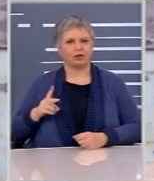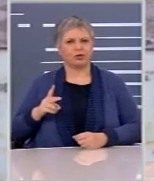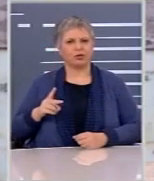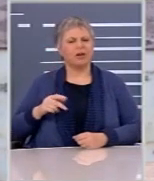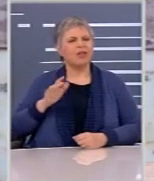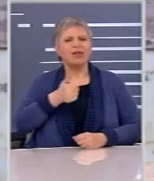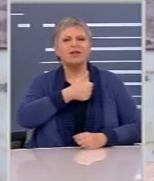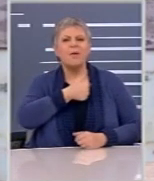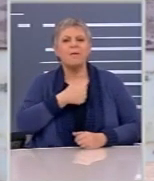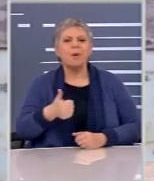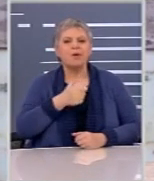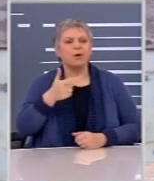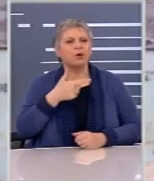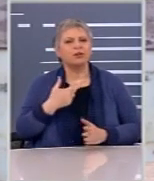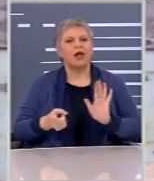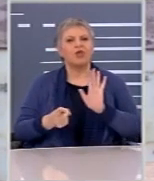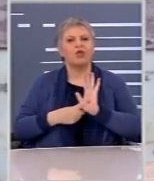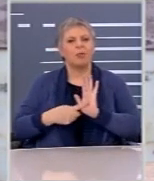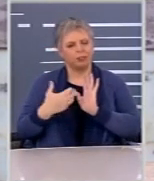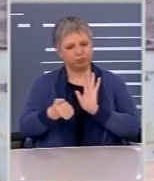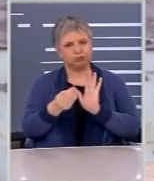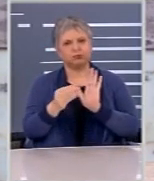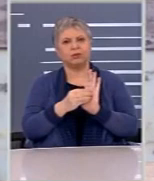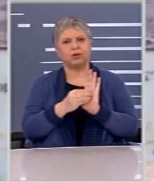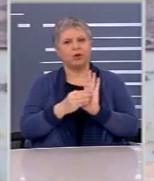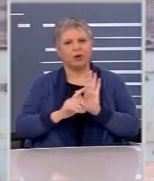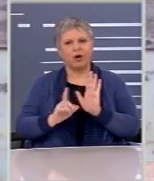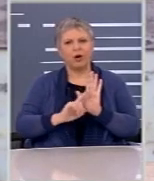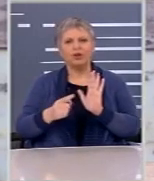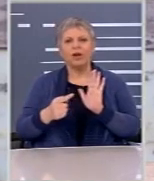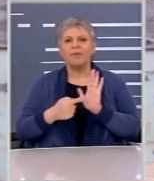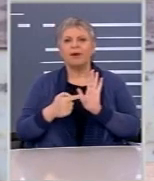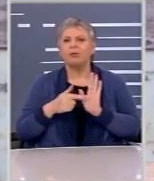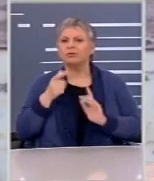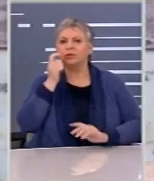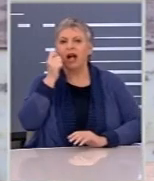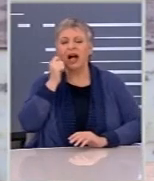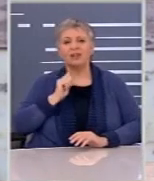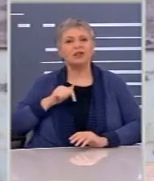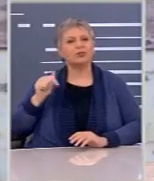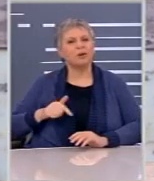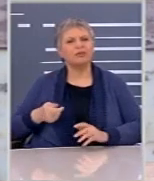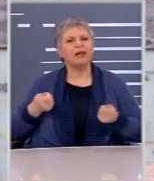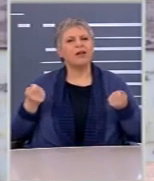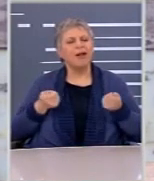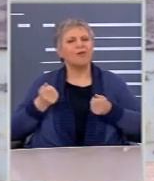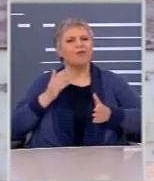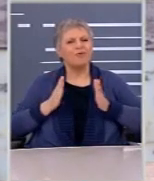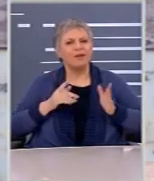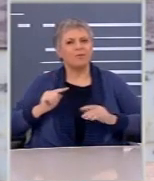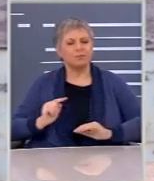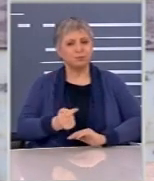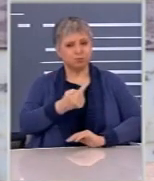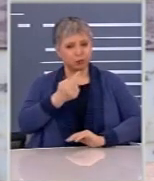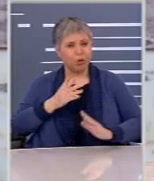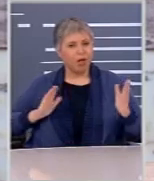να εξωστρακίζουν τους άνδρες οι οποίοι αποτολμούν την οποιαδήποτε μορφή βίας απέναντι